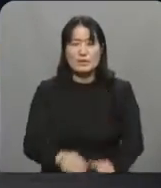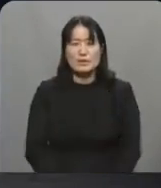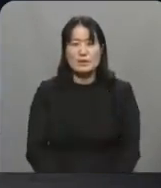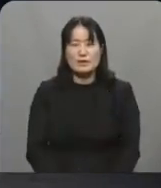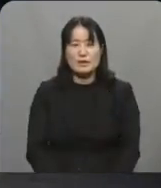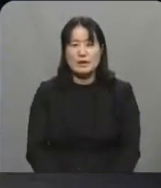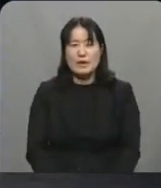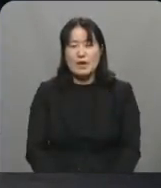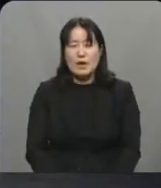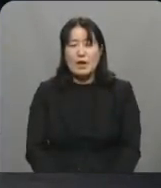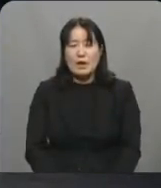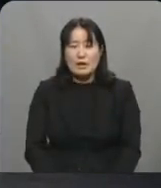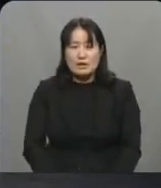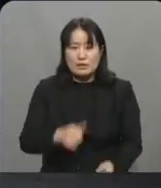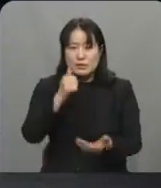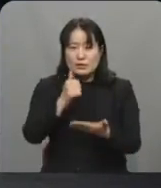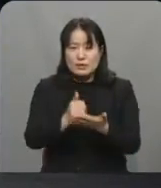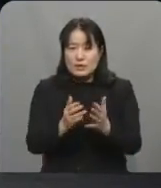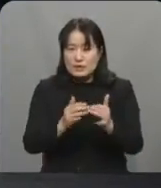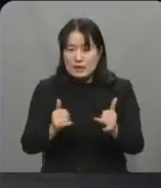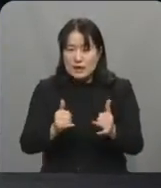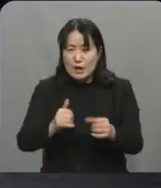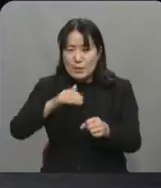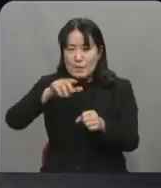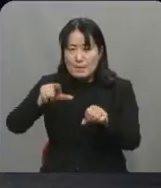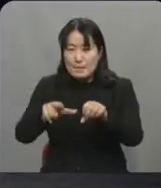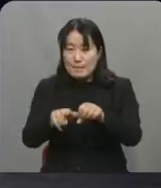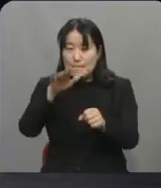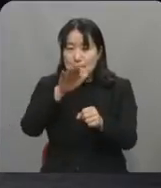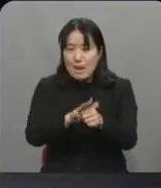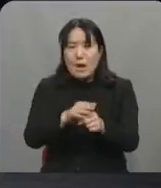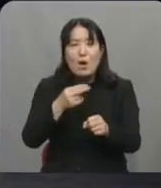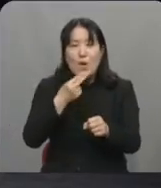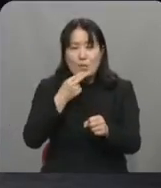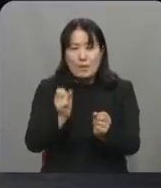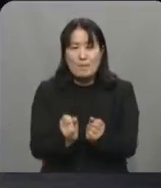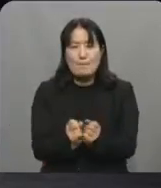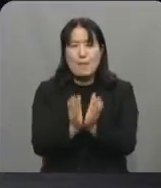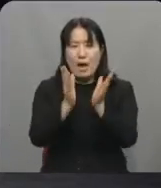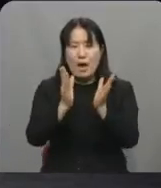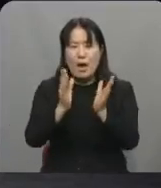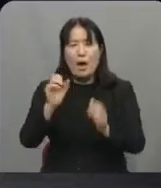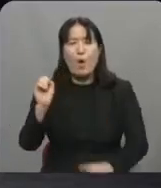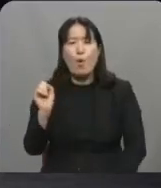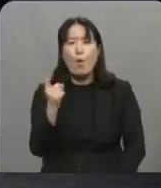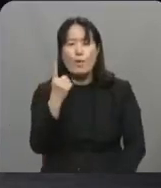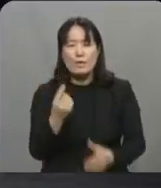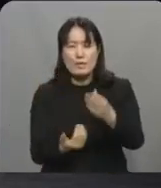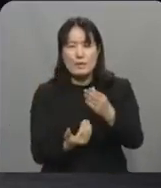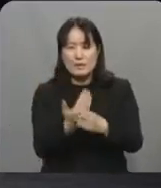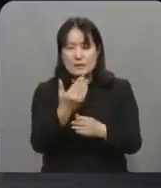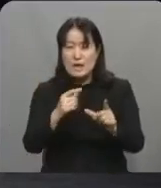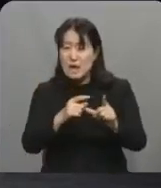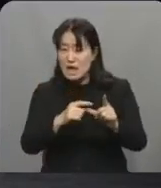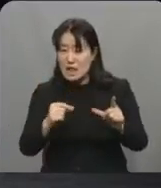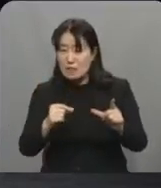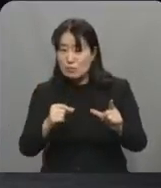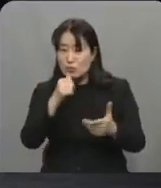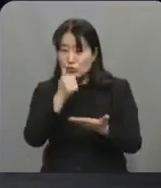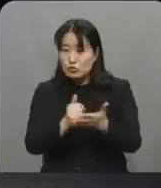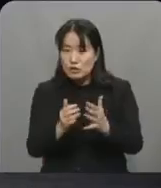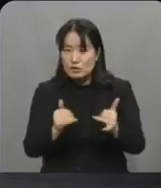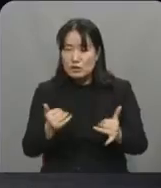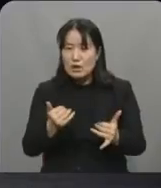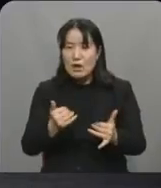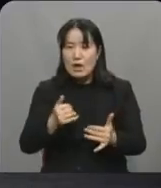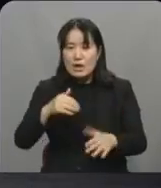백 부장판사는 피고인들이 적절한 마감 조치를 하지 않아 폭발 사고가 발생했다면서 특히 일부 피고인은 잘못도